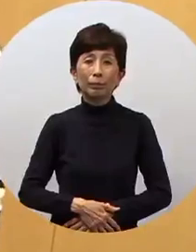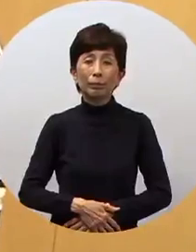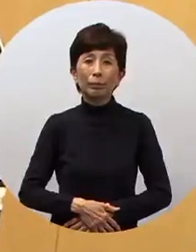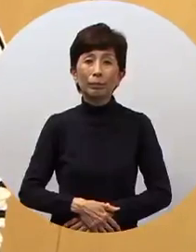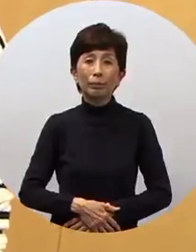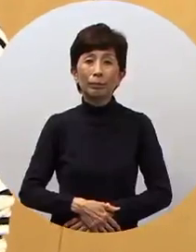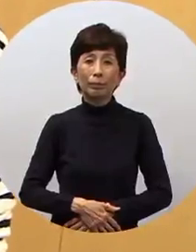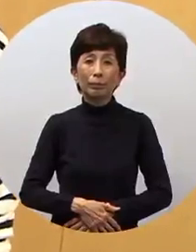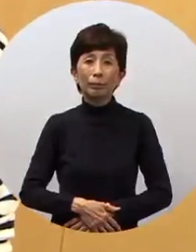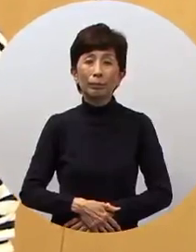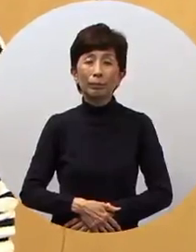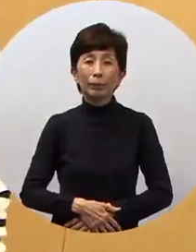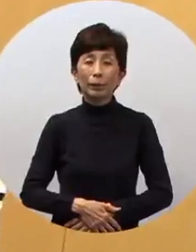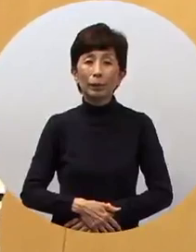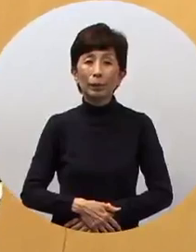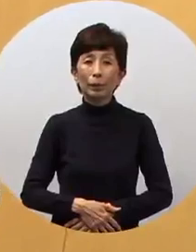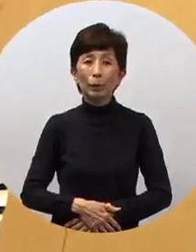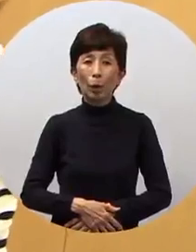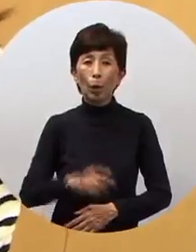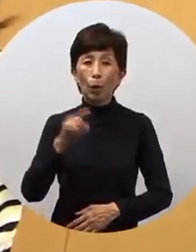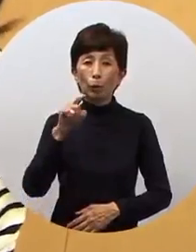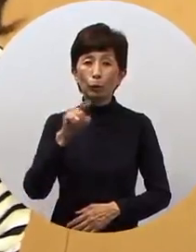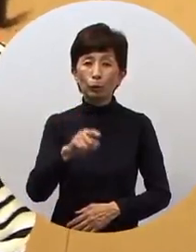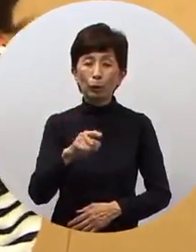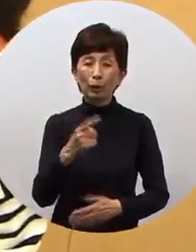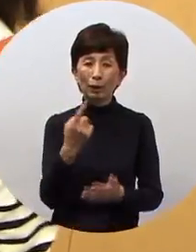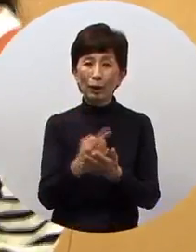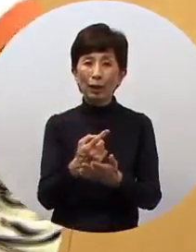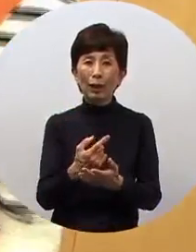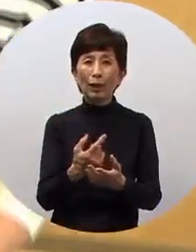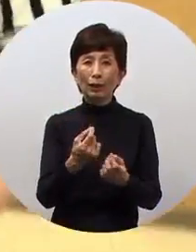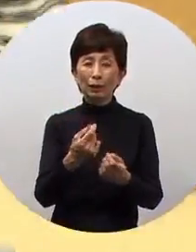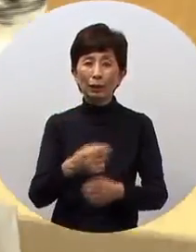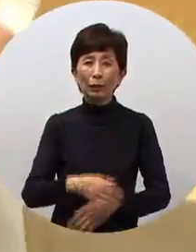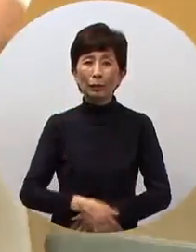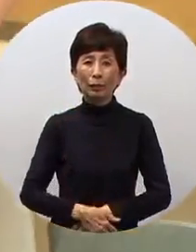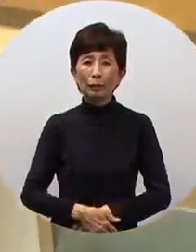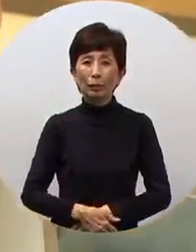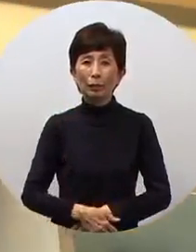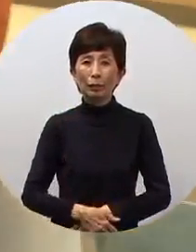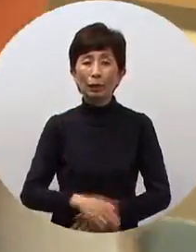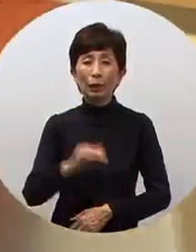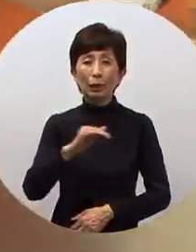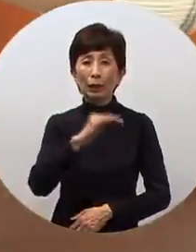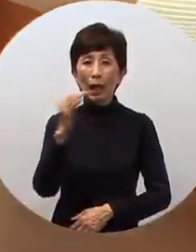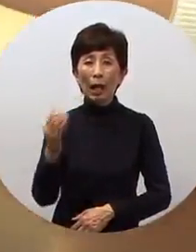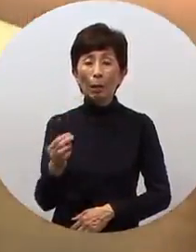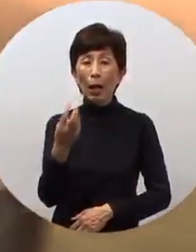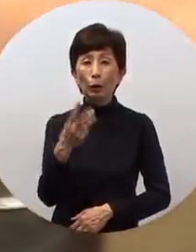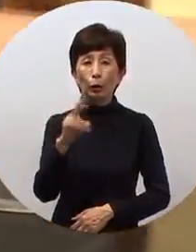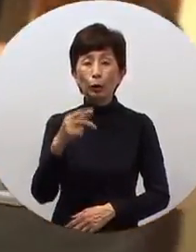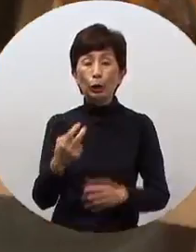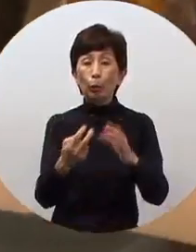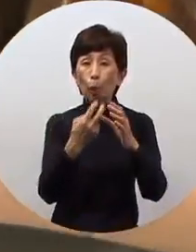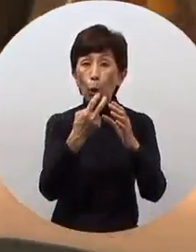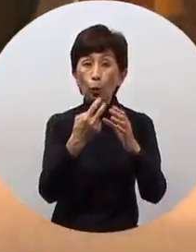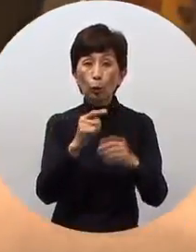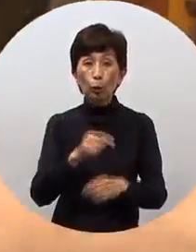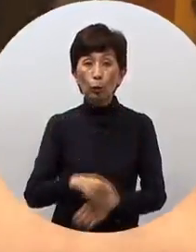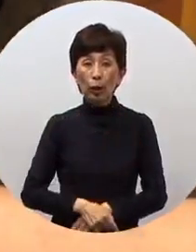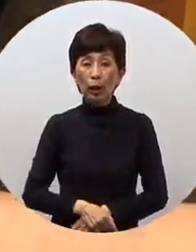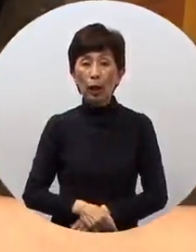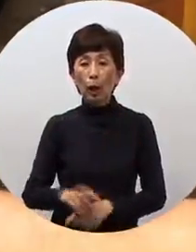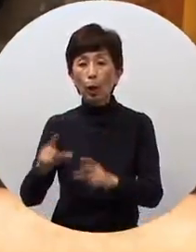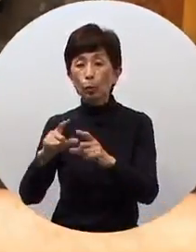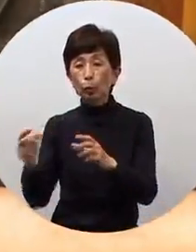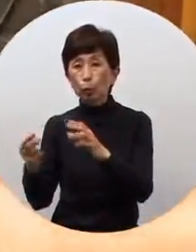これであとはもう炊飯器で炊くだけですね。 そうですね、うん、はい、でこの山寄りポークはですね、 はい、 普通の